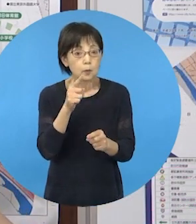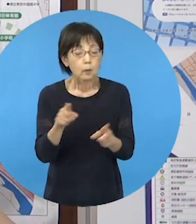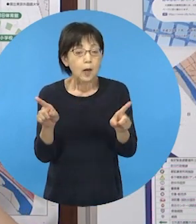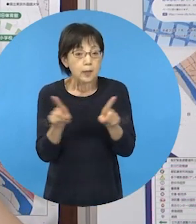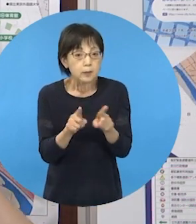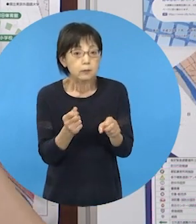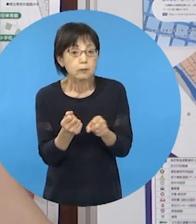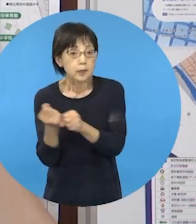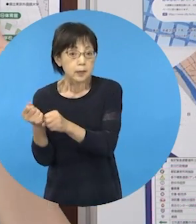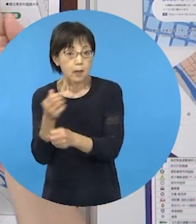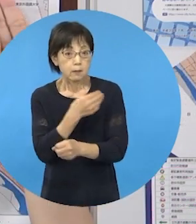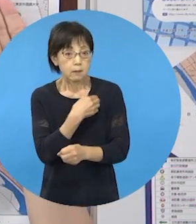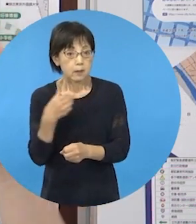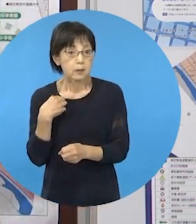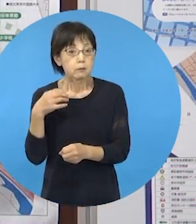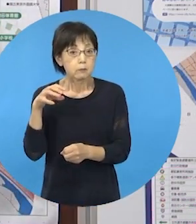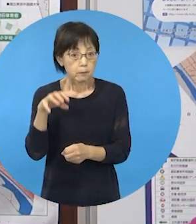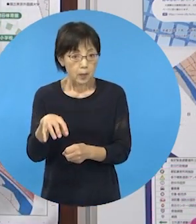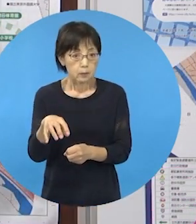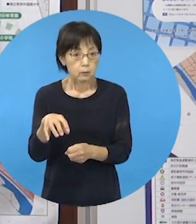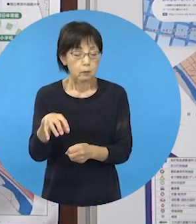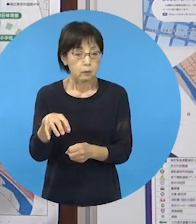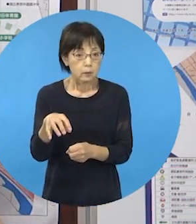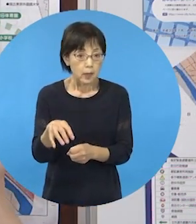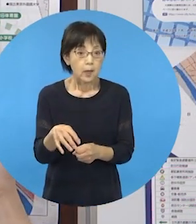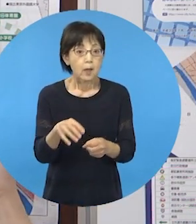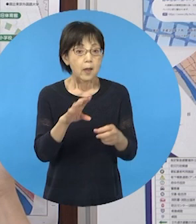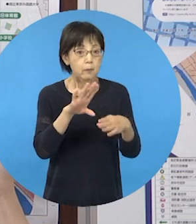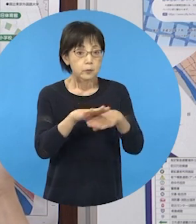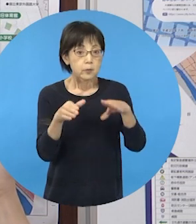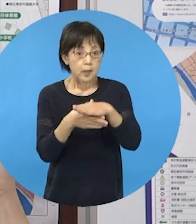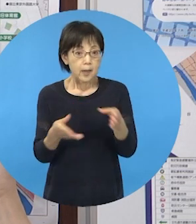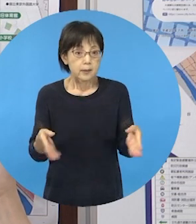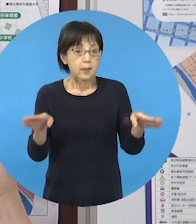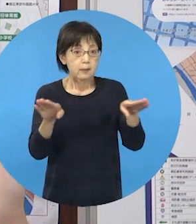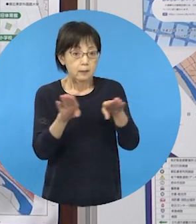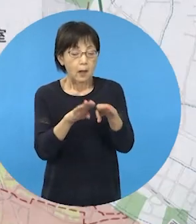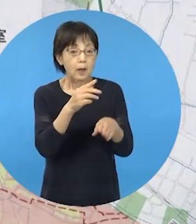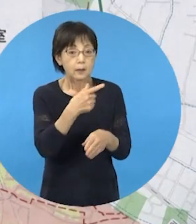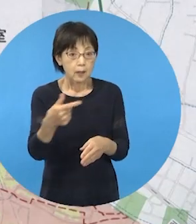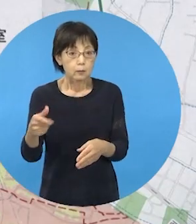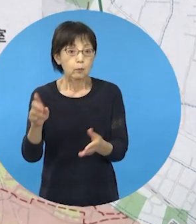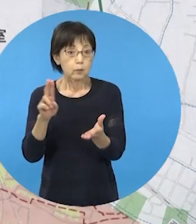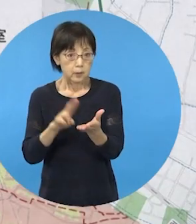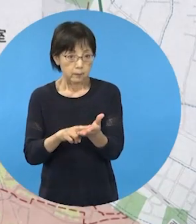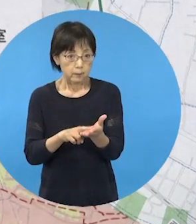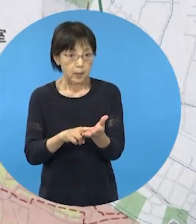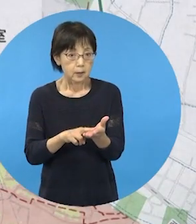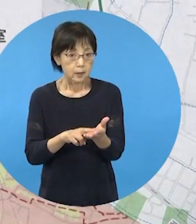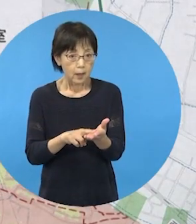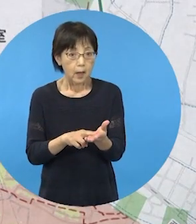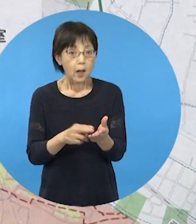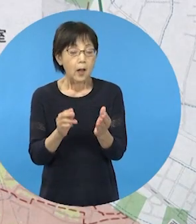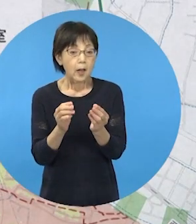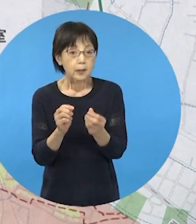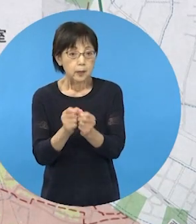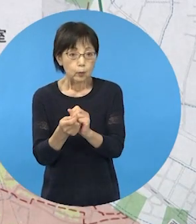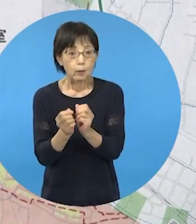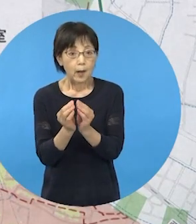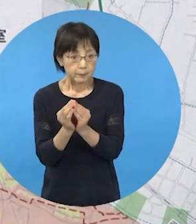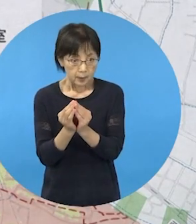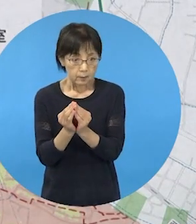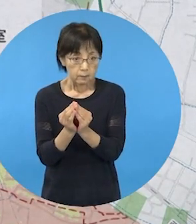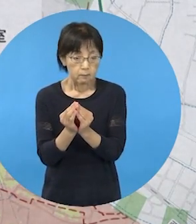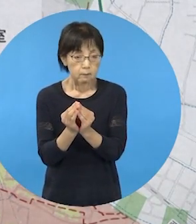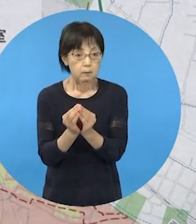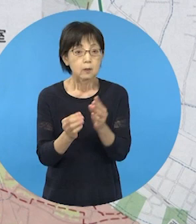る避難所として各文化センターなどの施設を設定しました。4つ目に私立小中